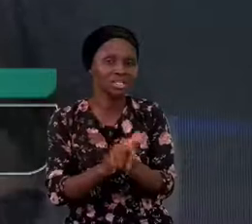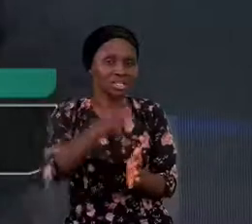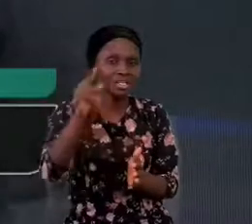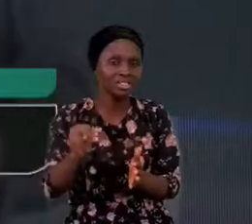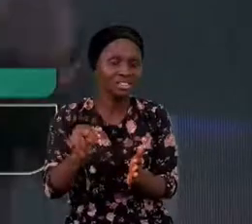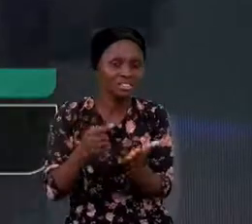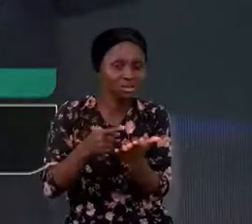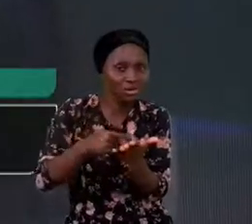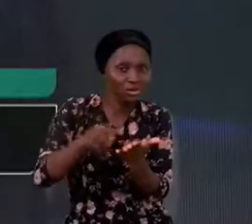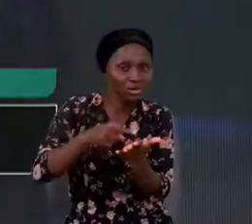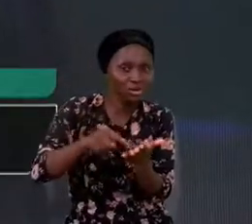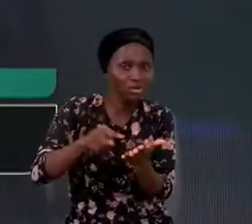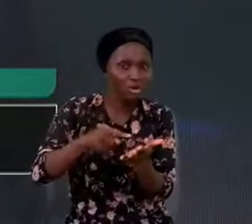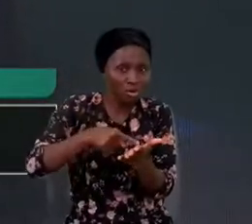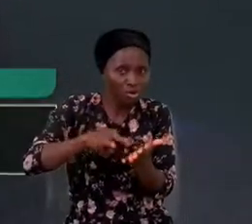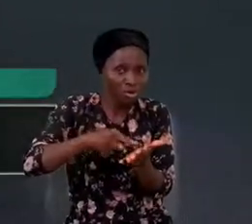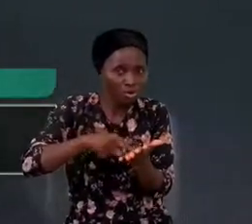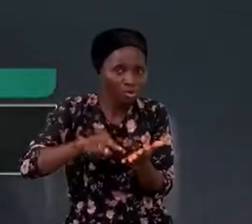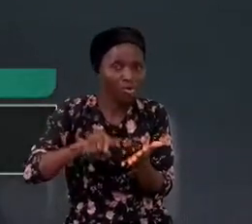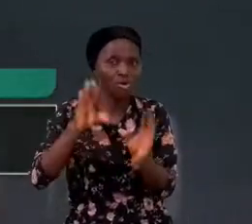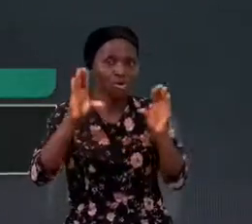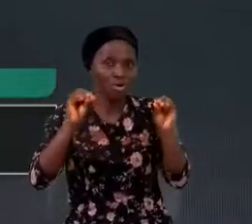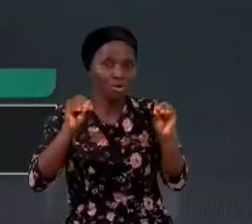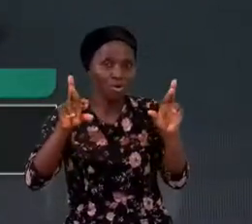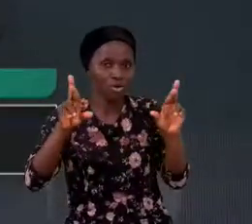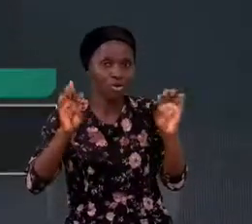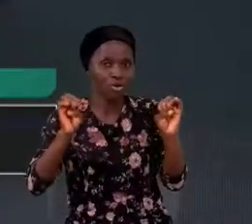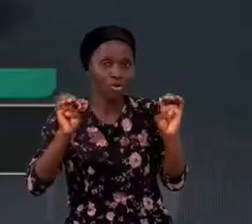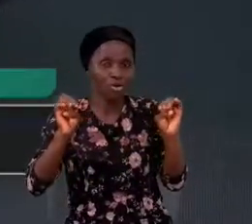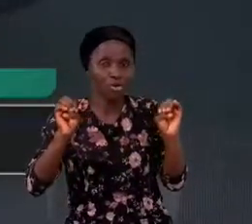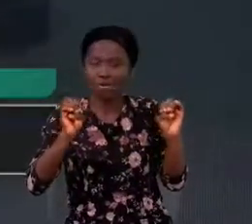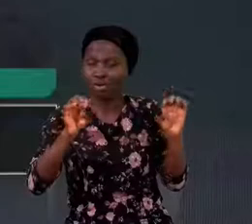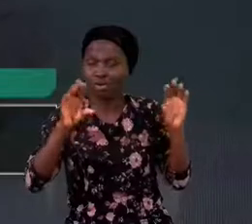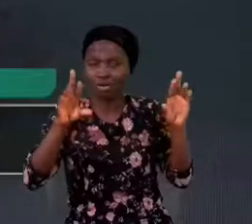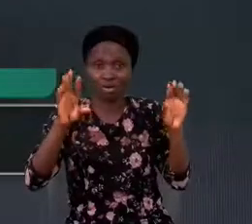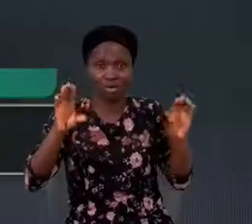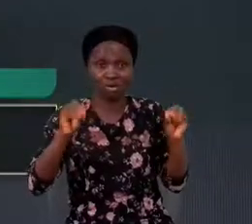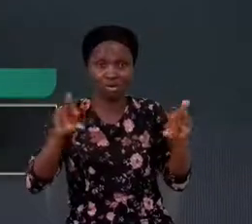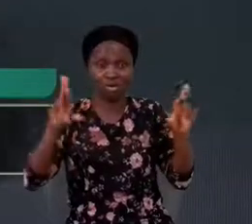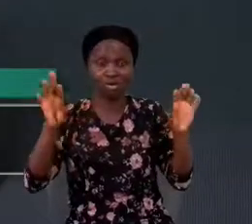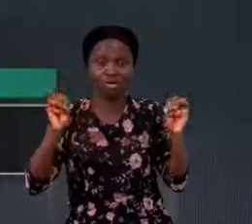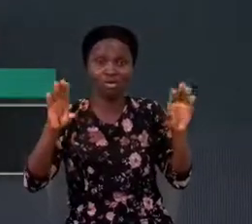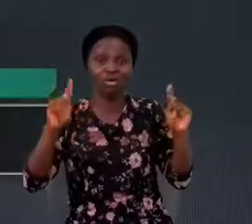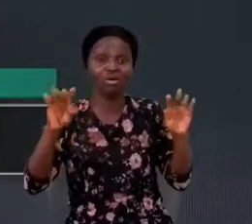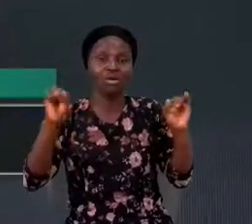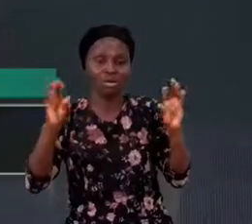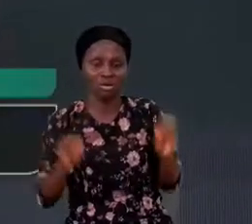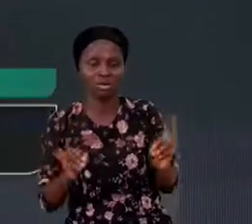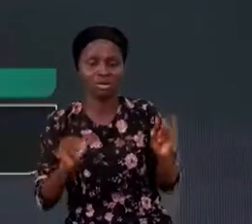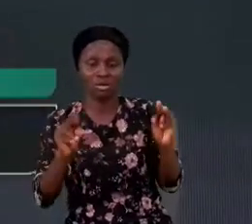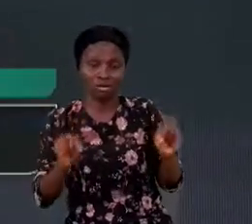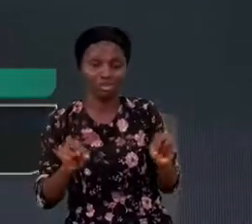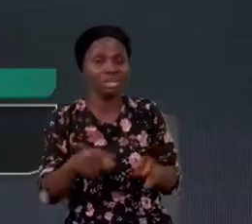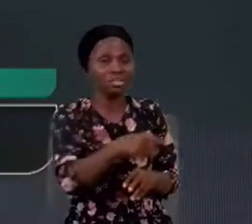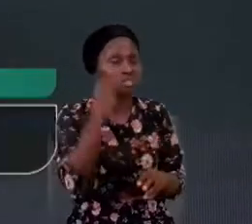à crier, il commence à faire du bruit. Qu'est-ce qui se passe là-bas? Quelqu'un est blessé là-bas. Il fait du bruit, il fait du bruit.